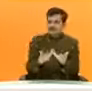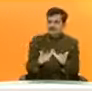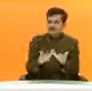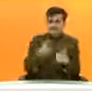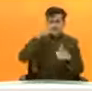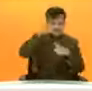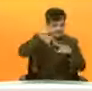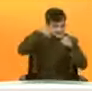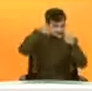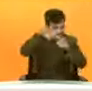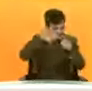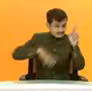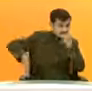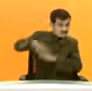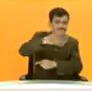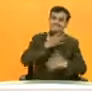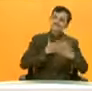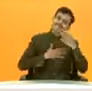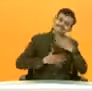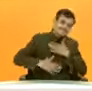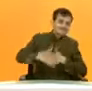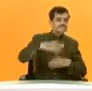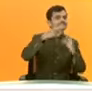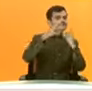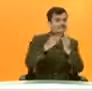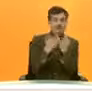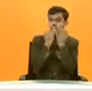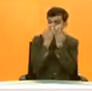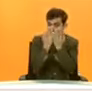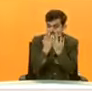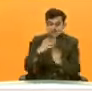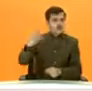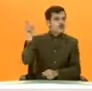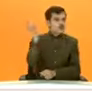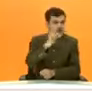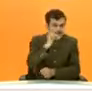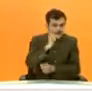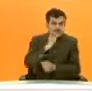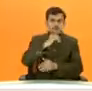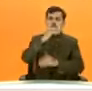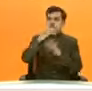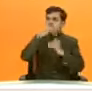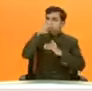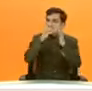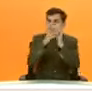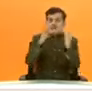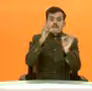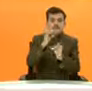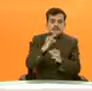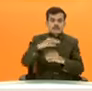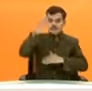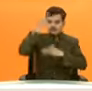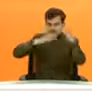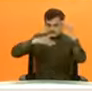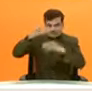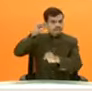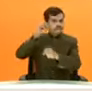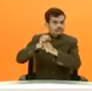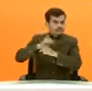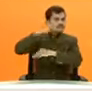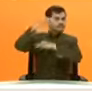कश्मीर में शांति लौट रही थी, स्कूल कॉलेजों में एक वाइब्रेंसी थी, निर्माण कार्यों में